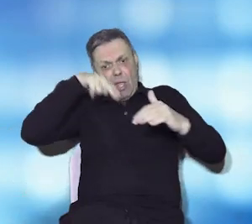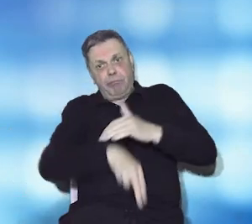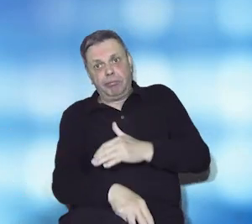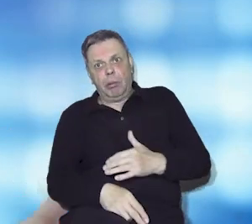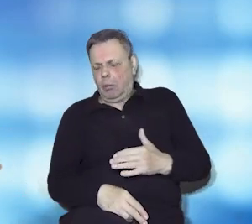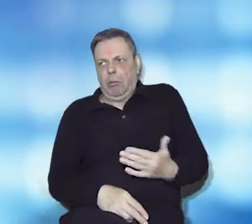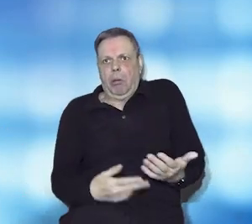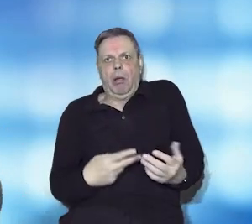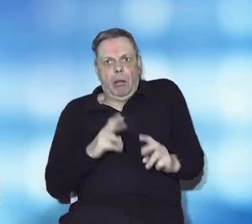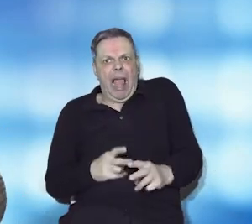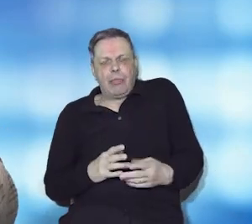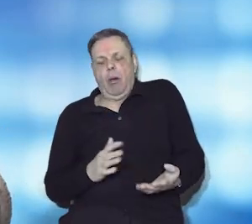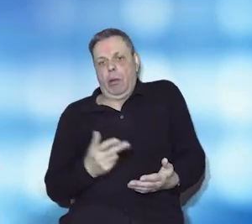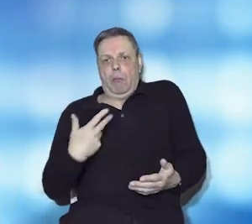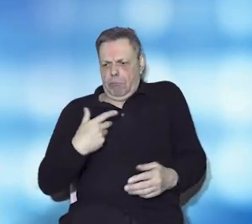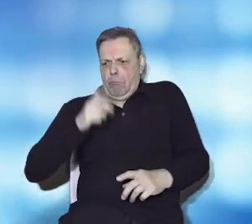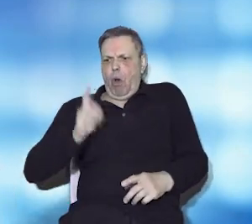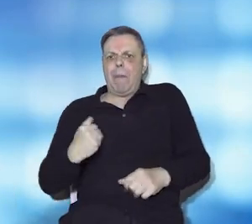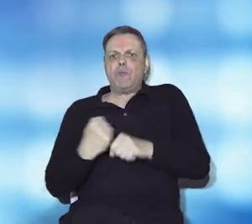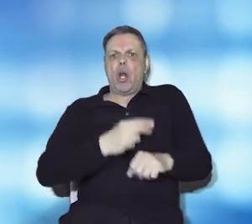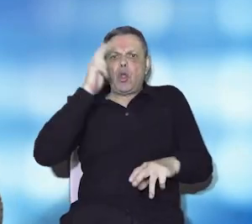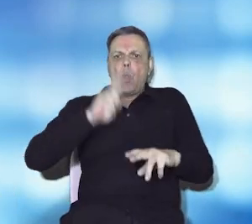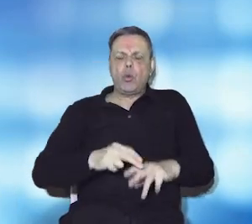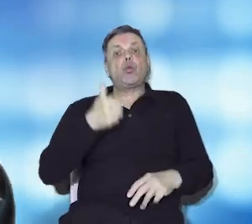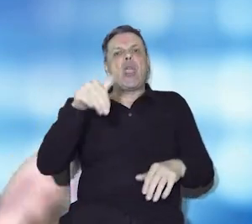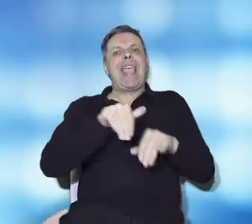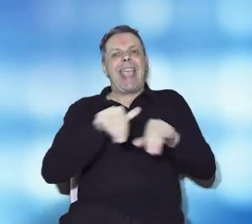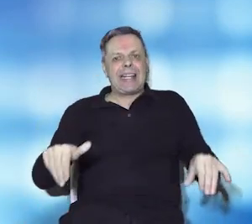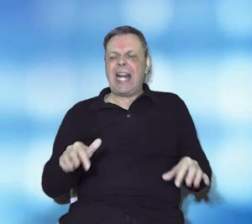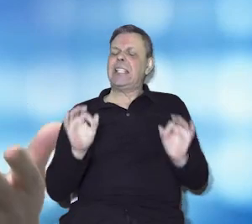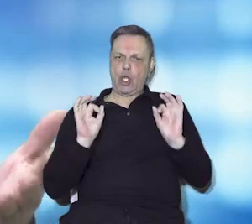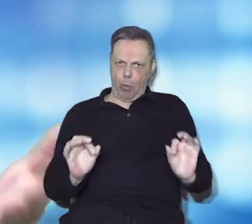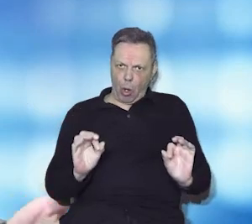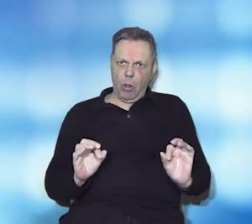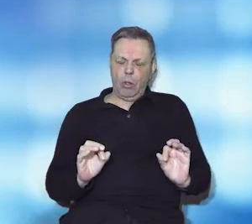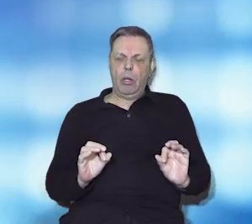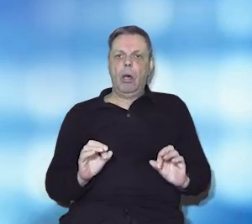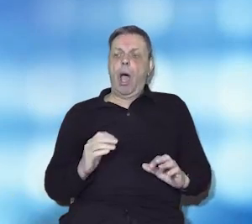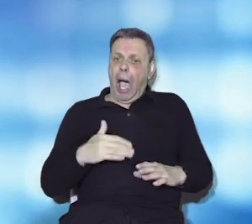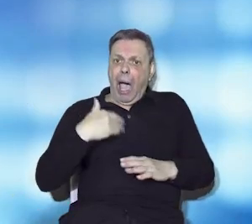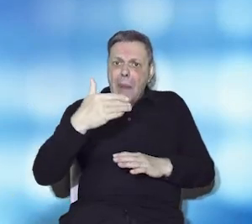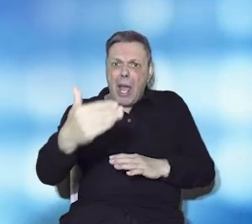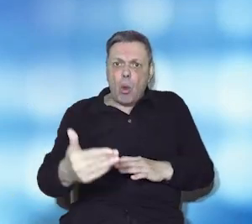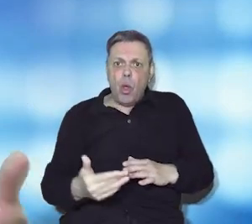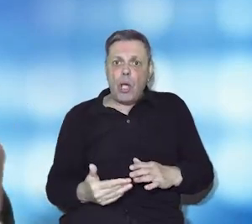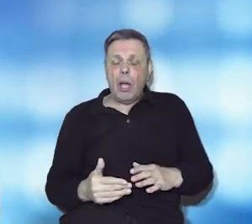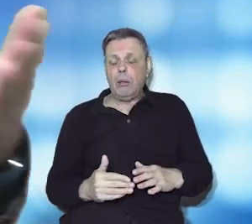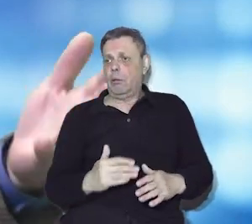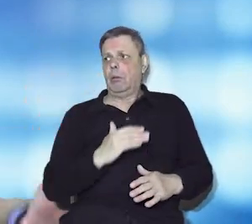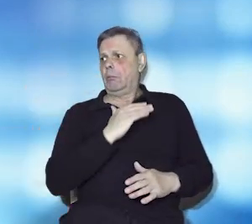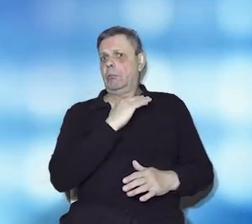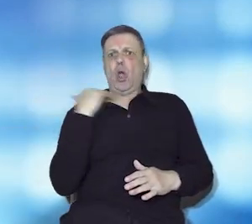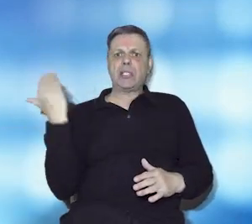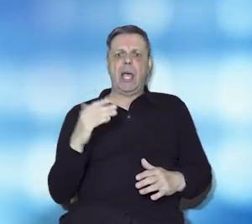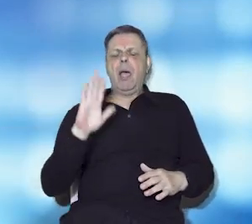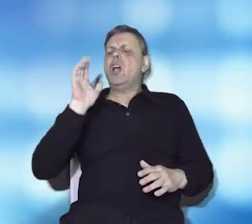odluku i naučim se da neke stvari do jedne određene granice je ok znati, A onda i sa oproštenjem dosta. Pa čak i da su